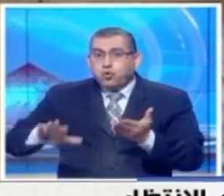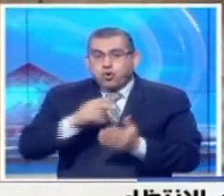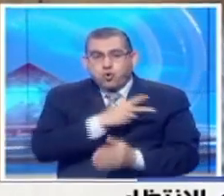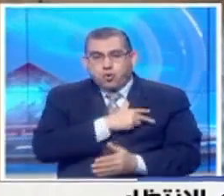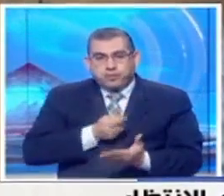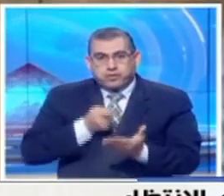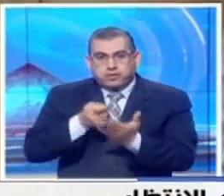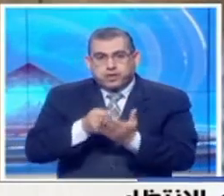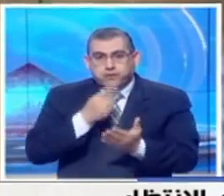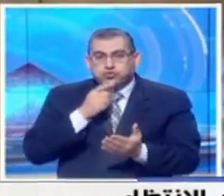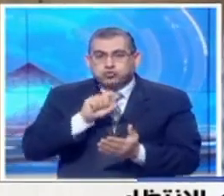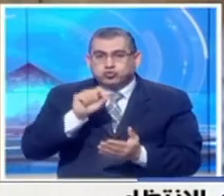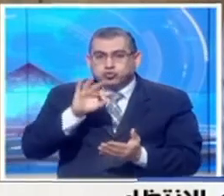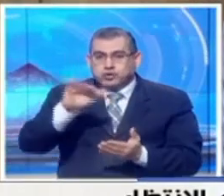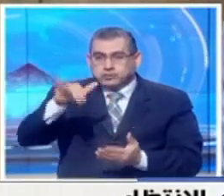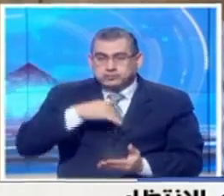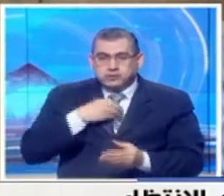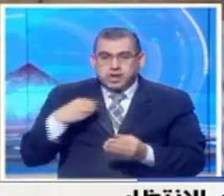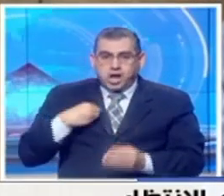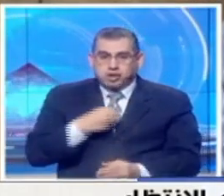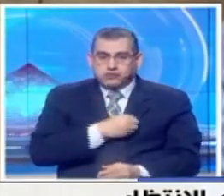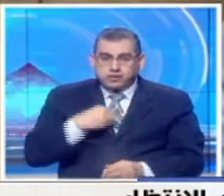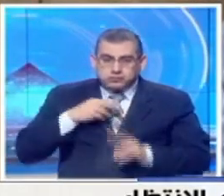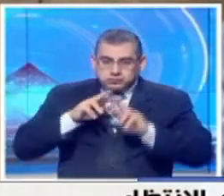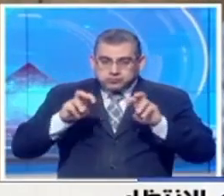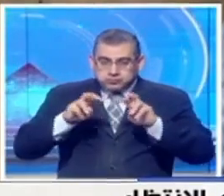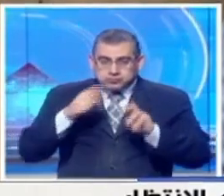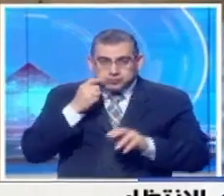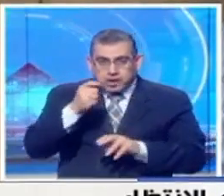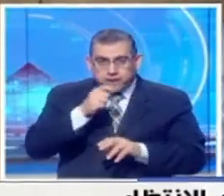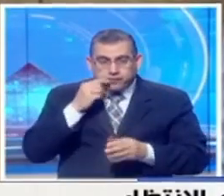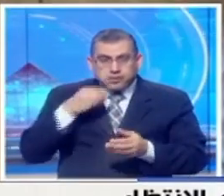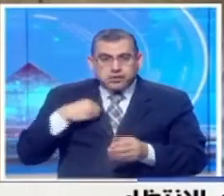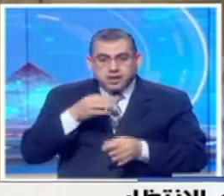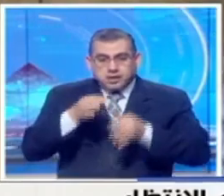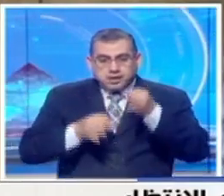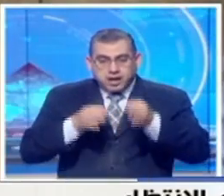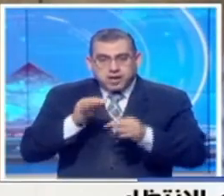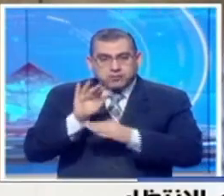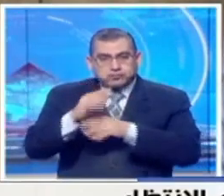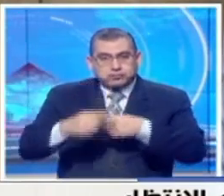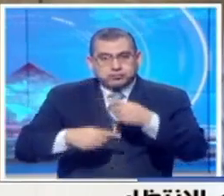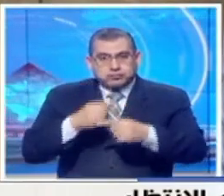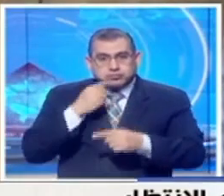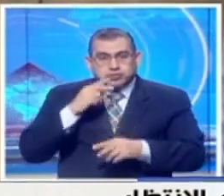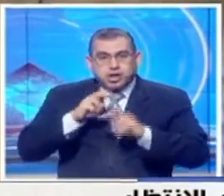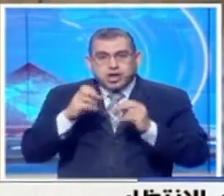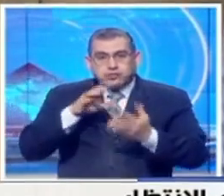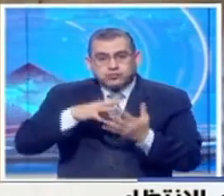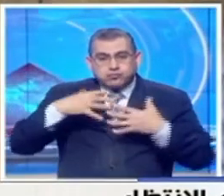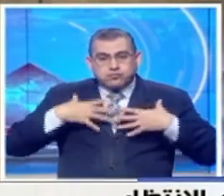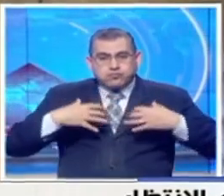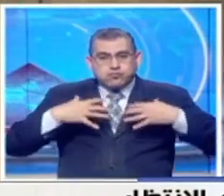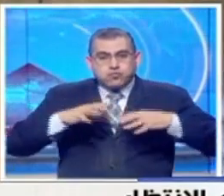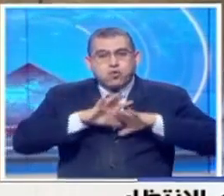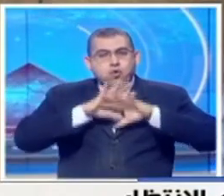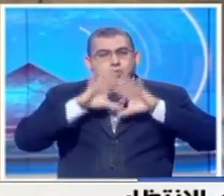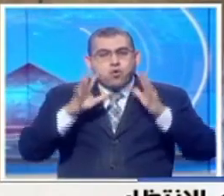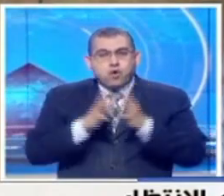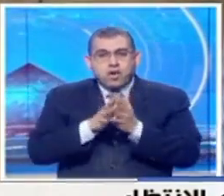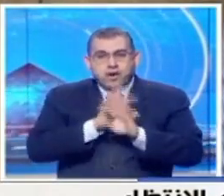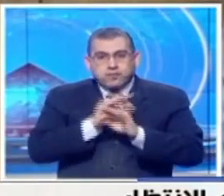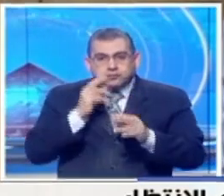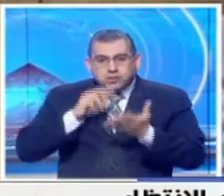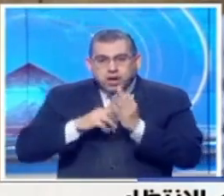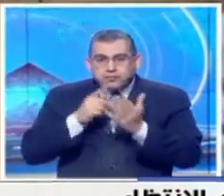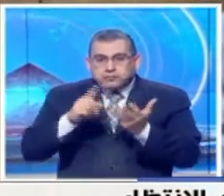المتابعه الدوريه بتاعته كل 3 شهور بنقوم بالفحص الطبي ليه، اجراء التحاليل المتابعه للادويه، واجراء الاشعاعات بيتم من 6 شهور لسنه للوقوف